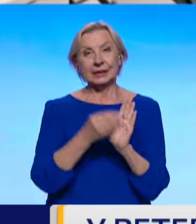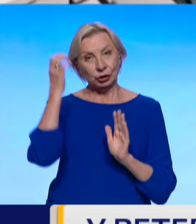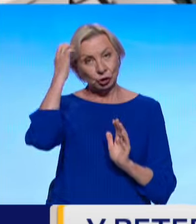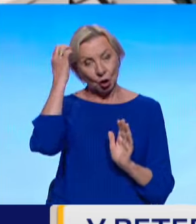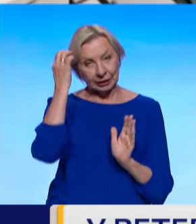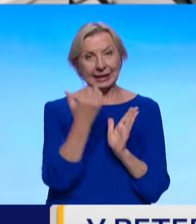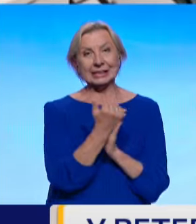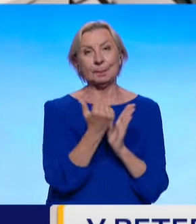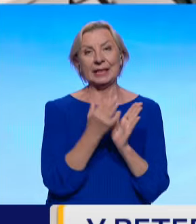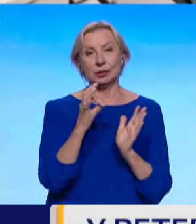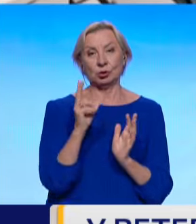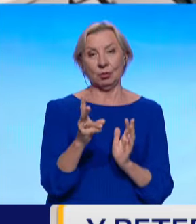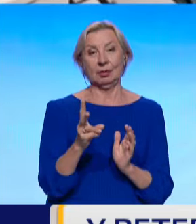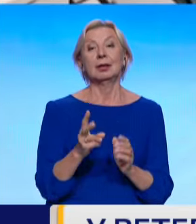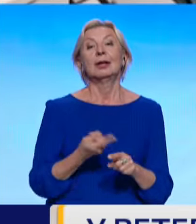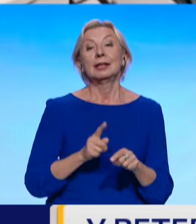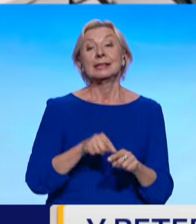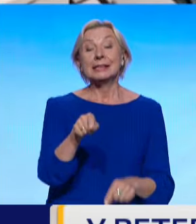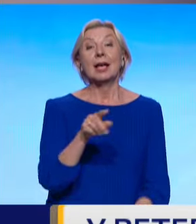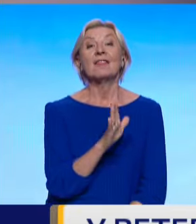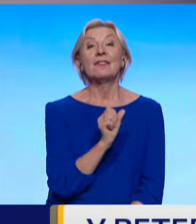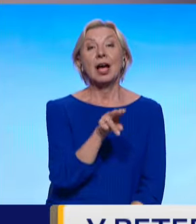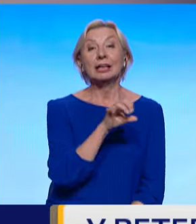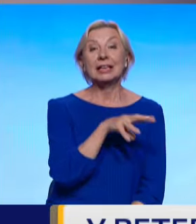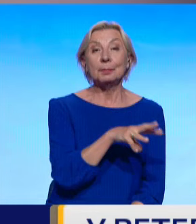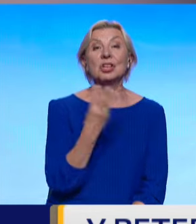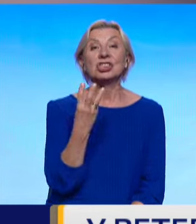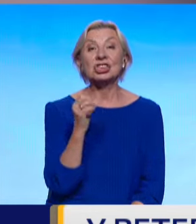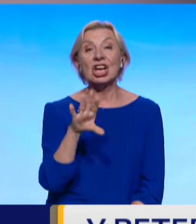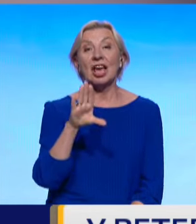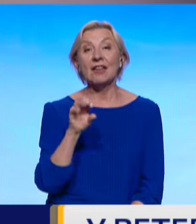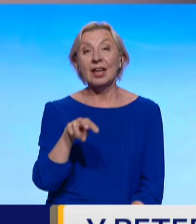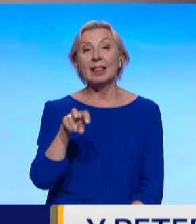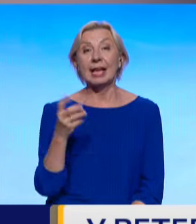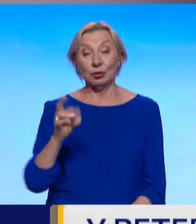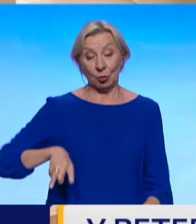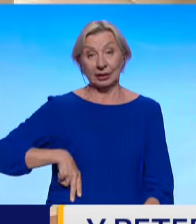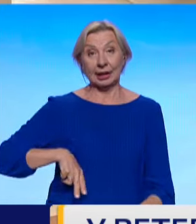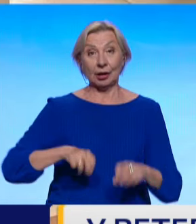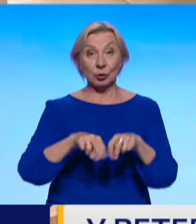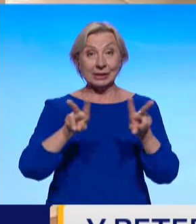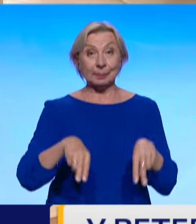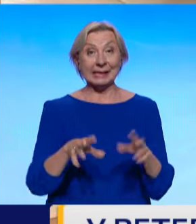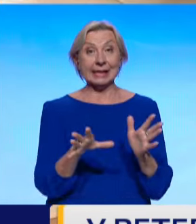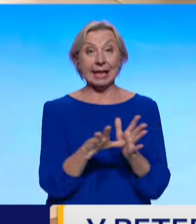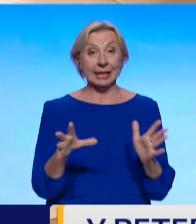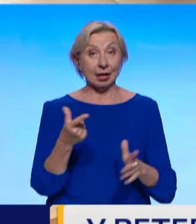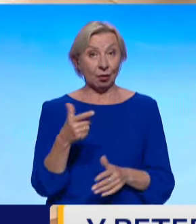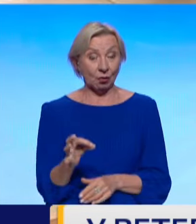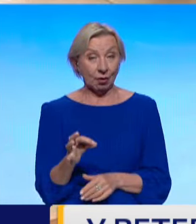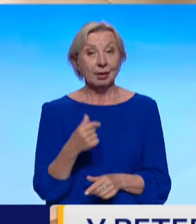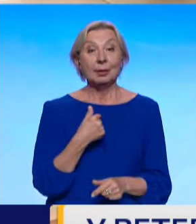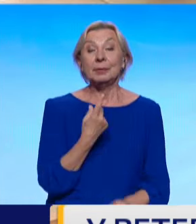клієнті з пуделем в соцмережах впізнали Вадима Шевеленко, директора Одеси Спеценерго, який фігурує у низці судових тяжб.